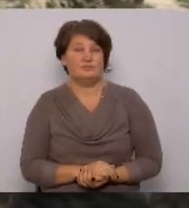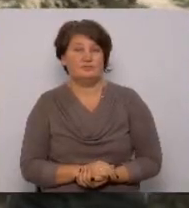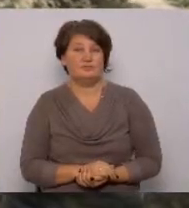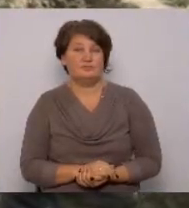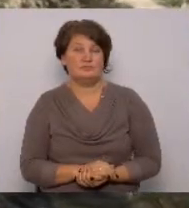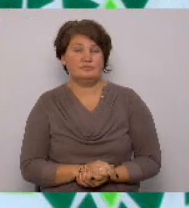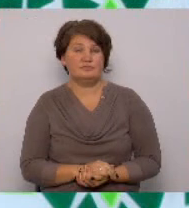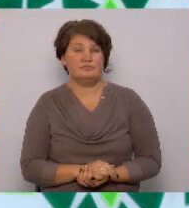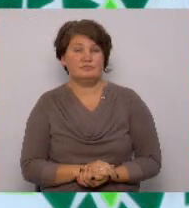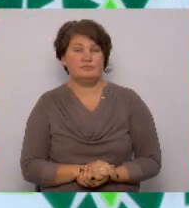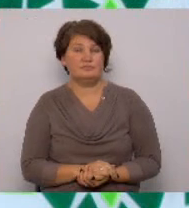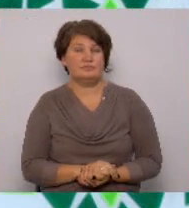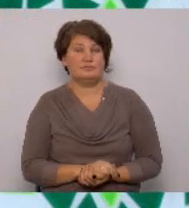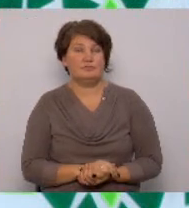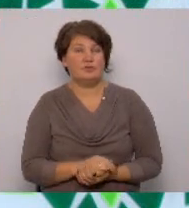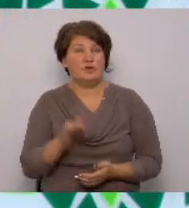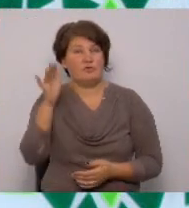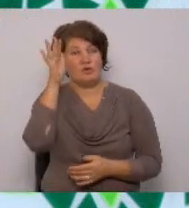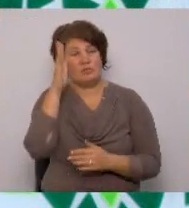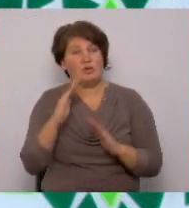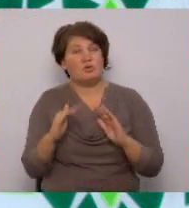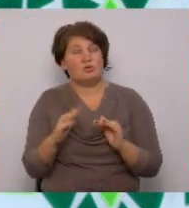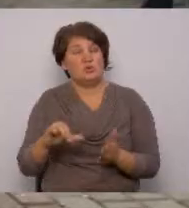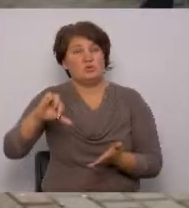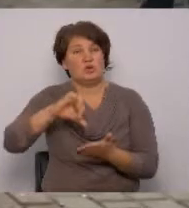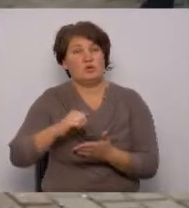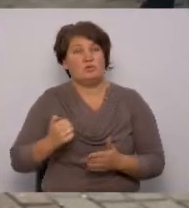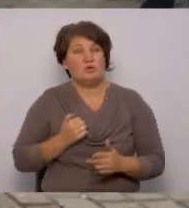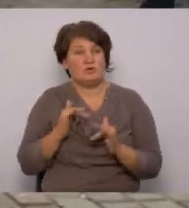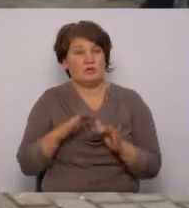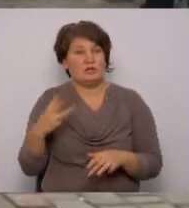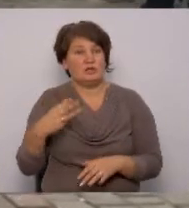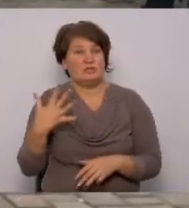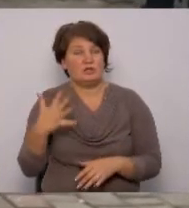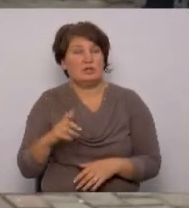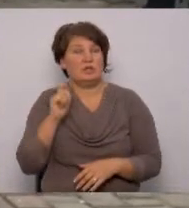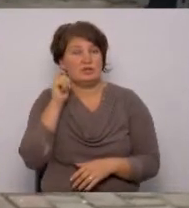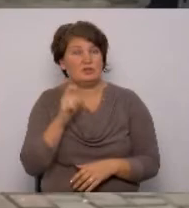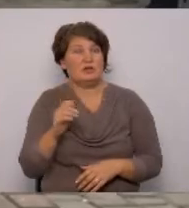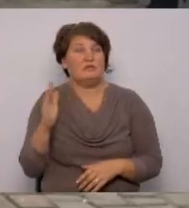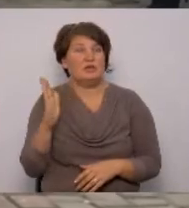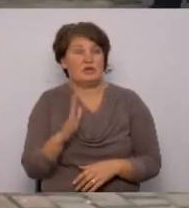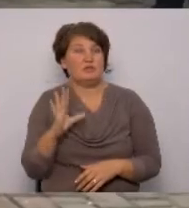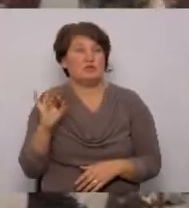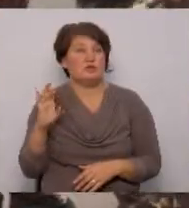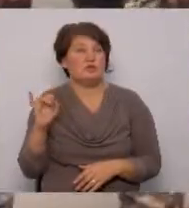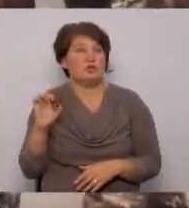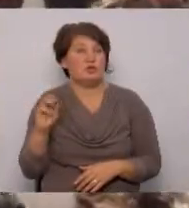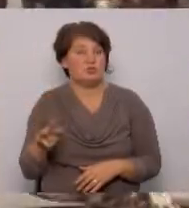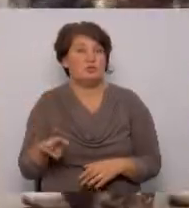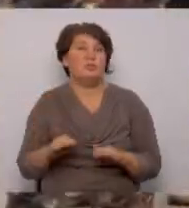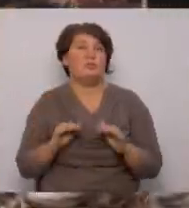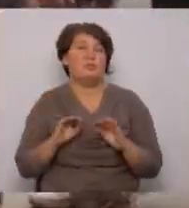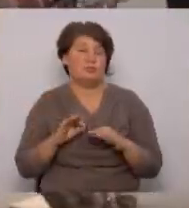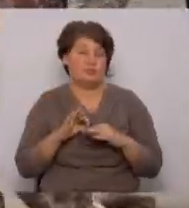Прикарпаття. В Коломиї прощалися із учасником бойових дій 35-річним Віталієм Носкевичем. Прощання розпочали о